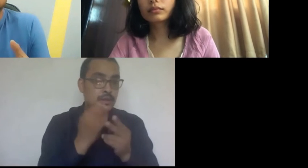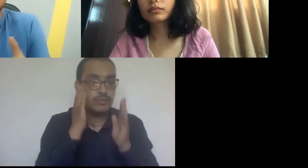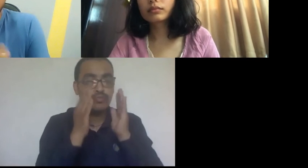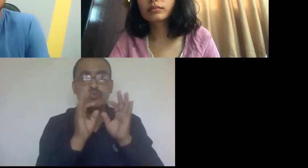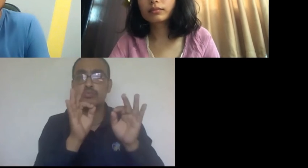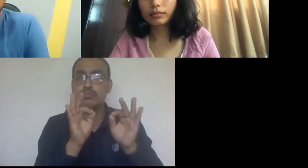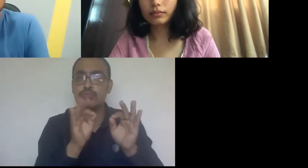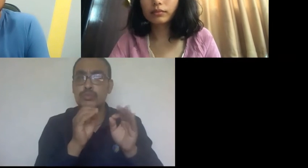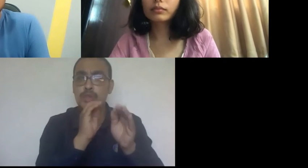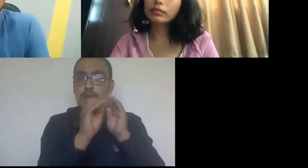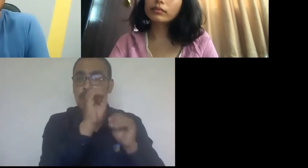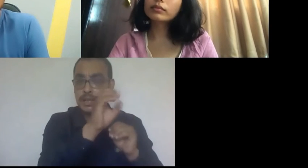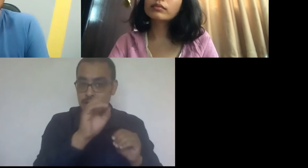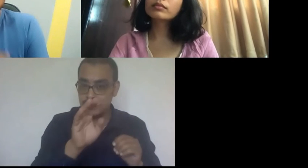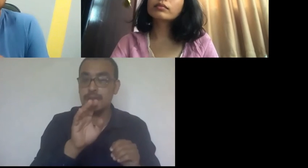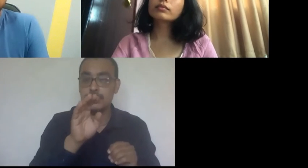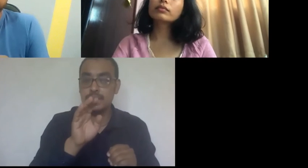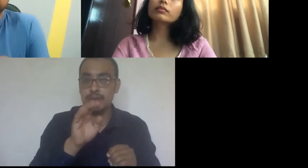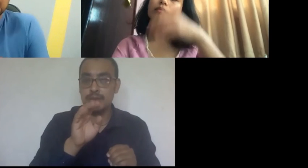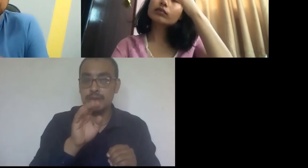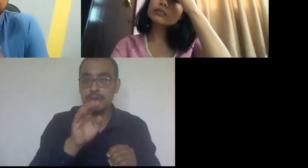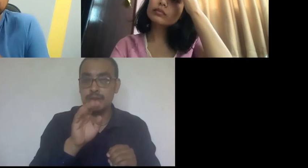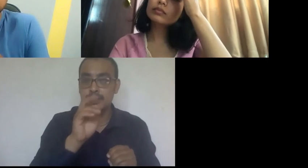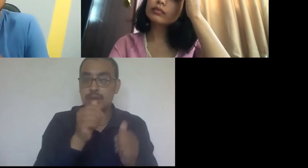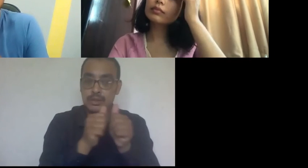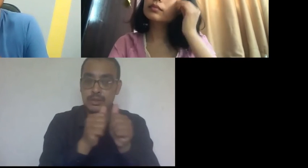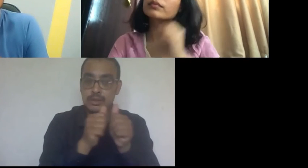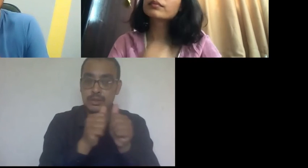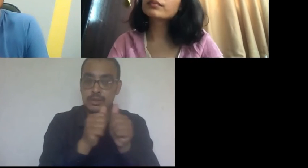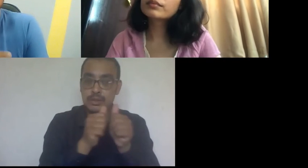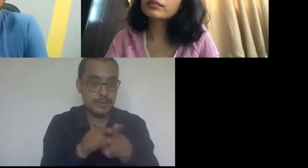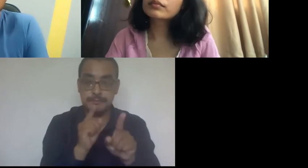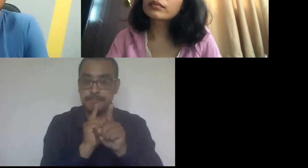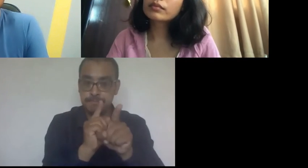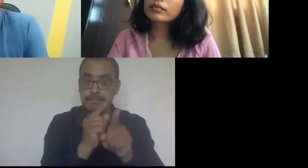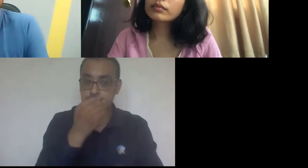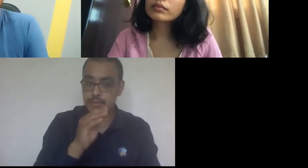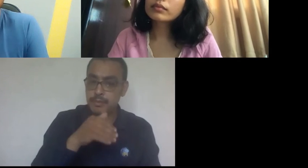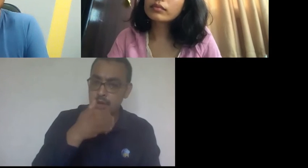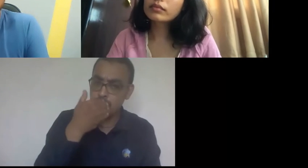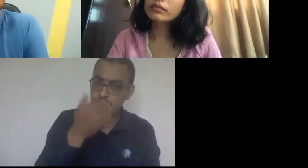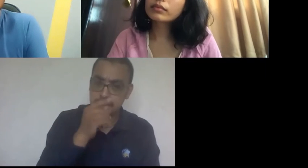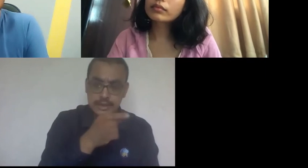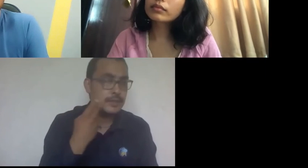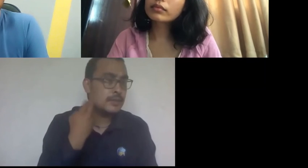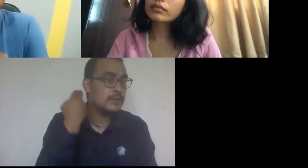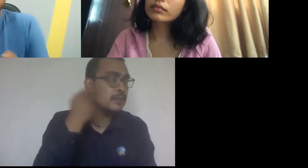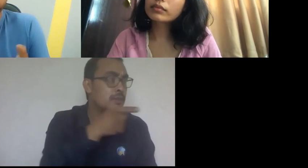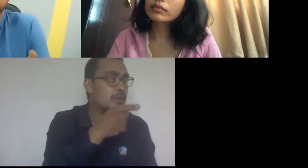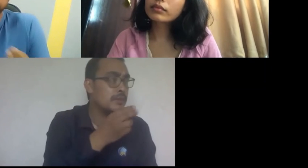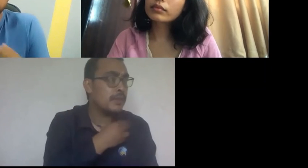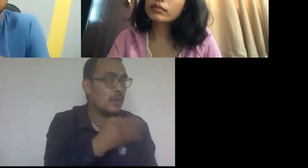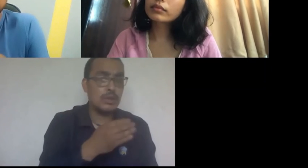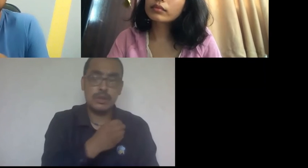भनेर गरिरहेको हुन्छ होइन त्यही अनुसारले मान्छेले फलो पनि गरिरहेको हुन्छ पछि त्यही ब्युटिसियन गएर डक्टरले सोद्धाखेरि चाहिँ उसले